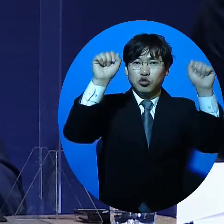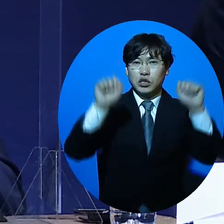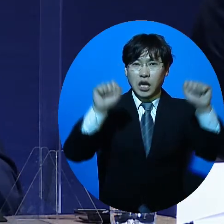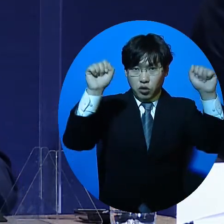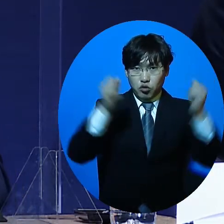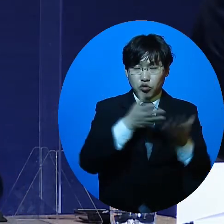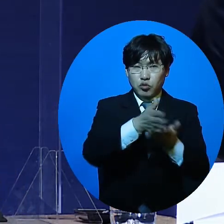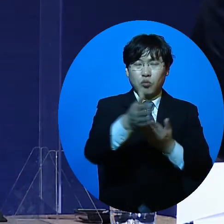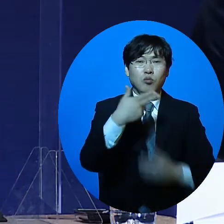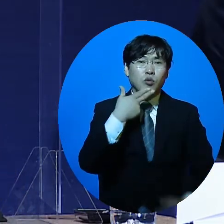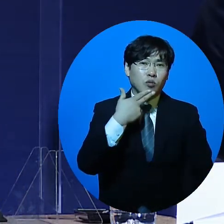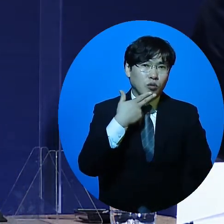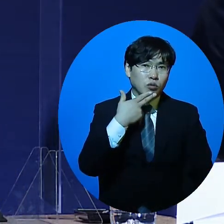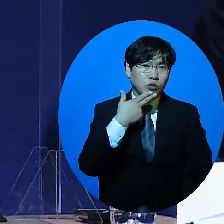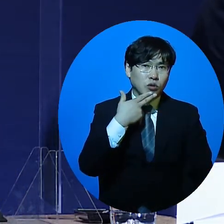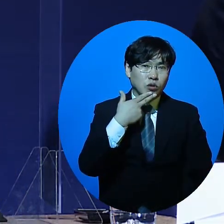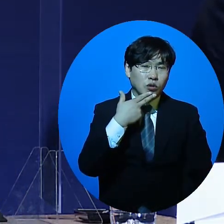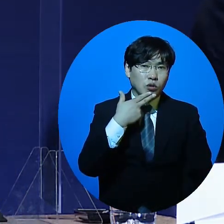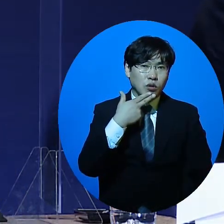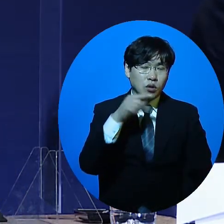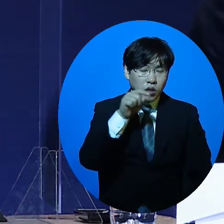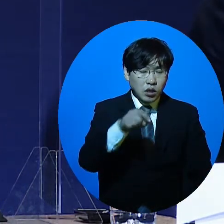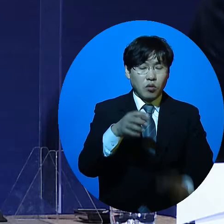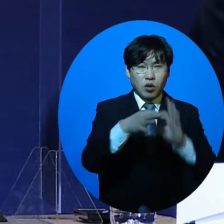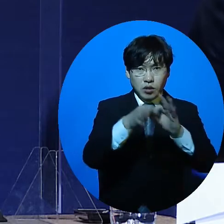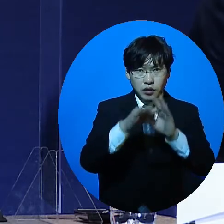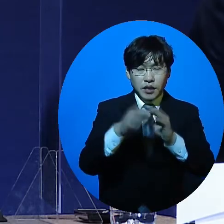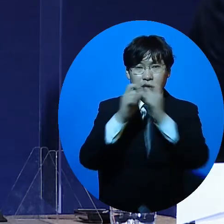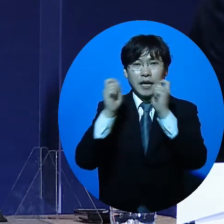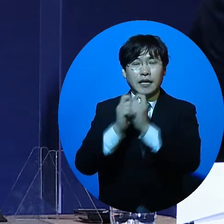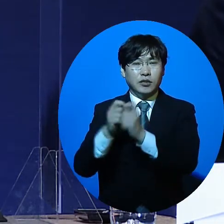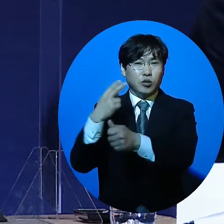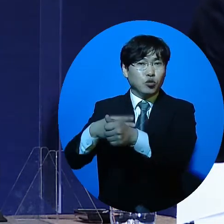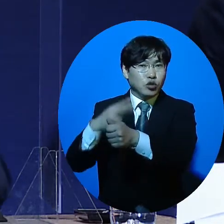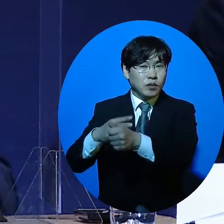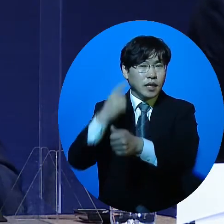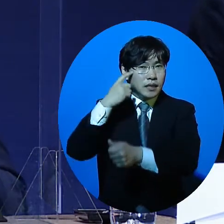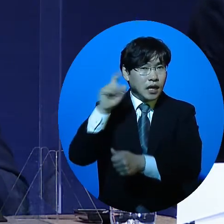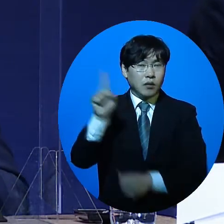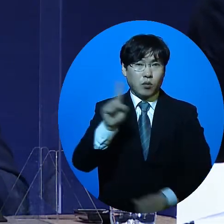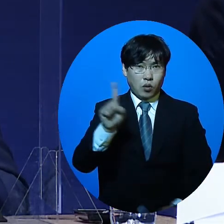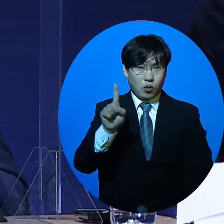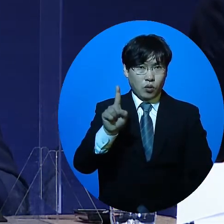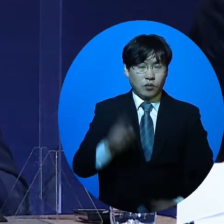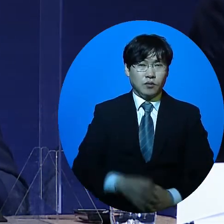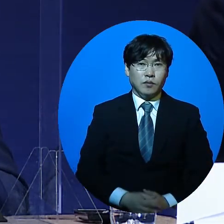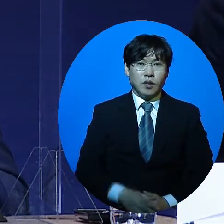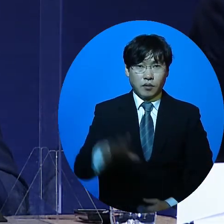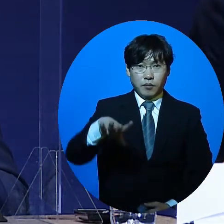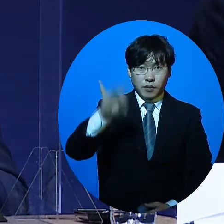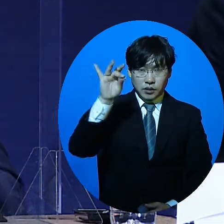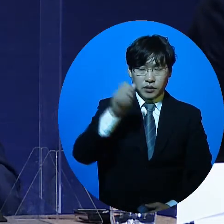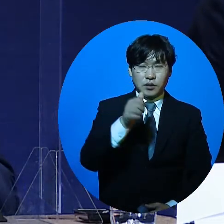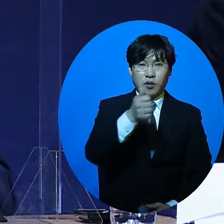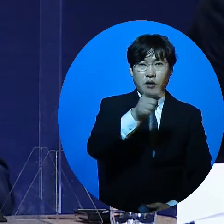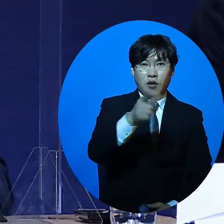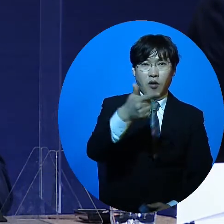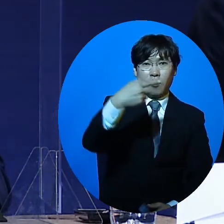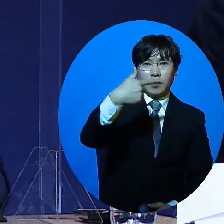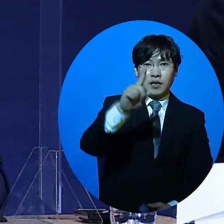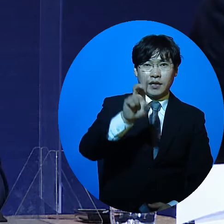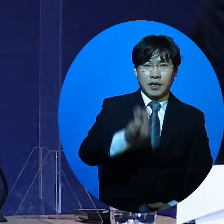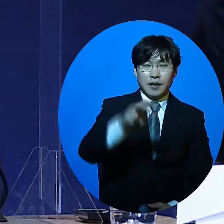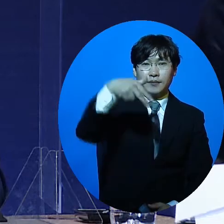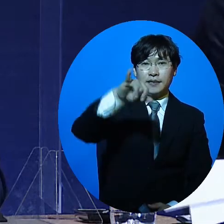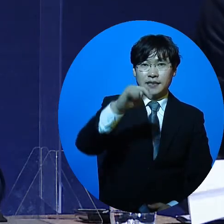특수체육학과에 대한 교수님의 개인적인 의견이 궁금합니다. 이렇게 이제 질문이 왔네요. 그럼 먼저 이제 우리 허남진